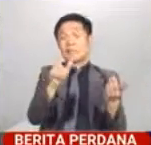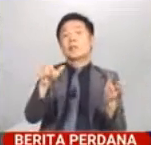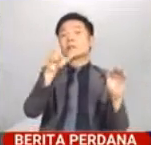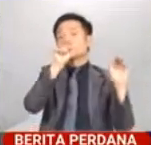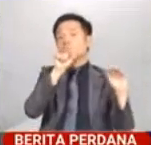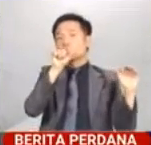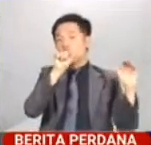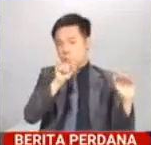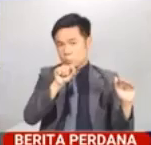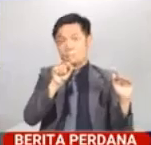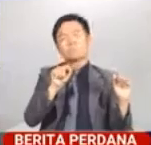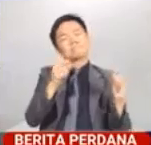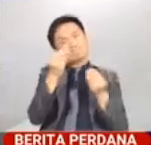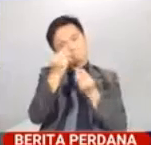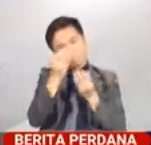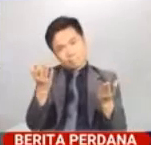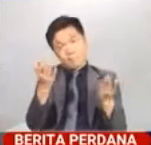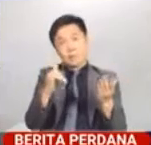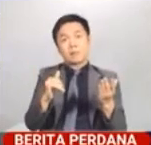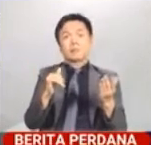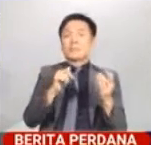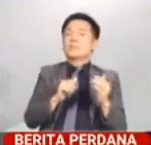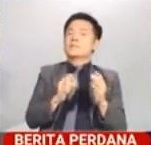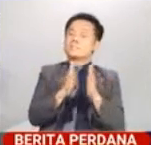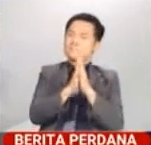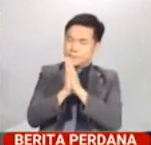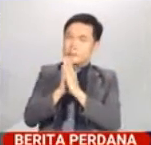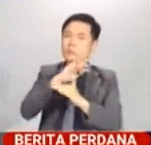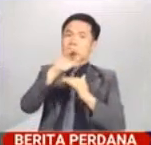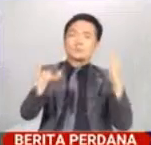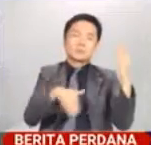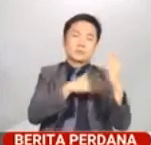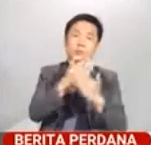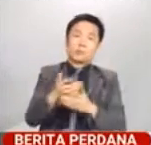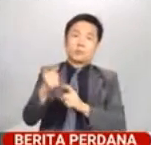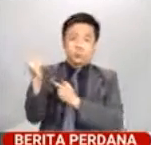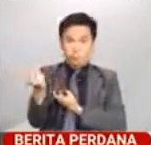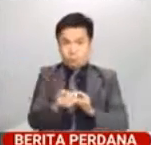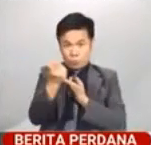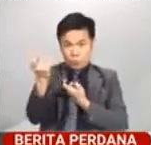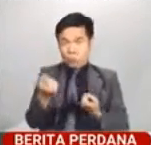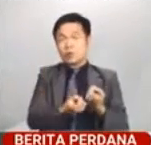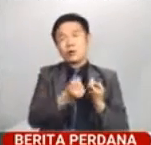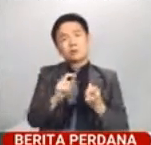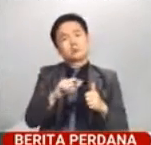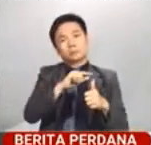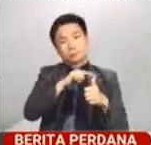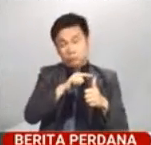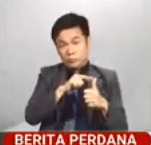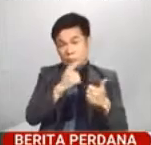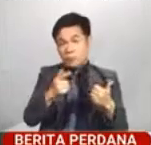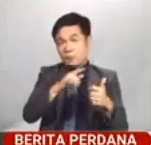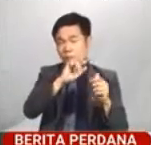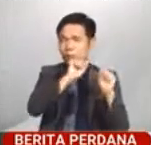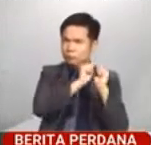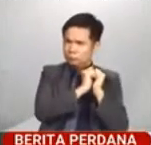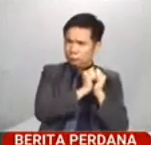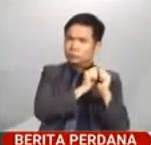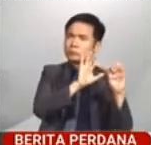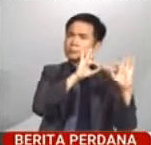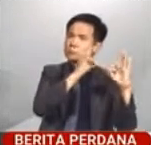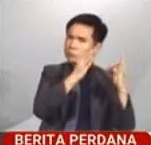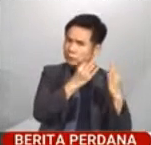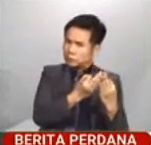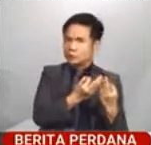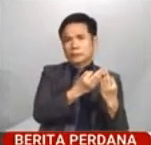laman Twitter kesatuan itu berkata pihaknya memohon agar semua warga hoki di negeri ini pertamanya untuk bersama keluarga di dalam